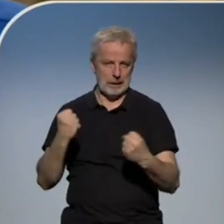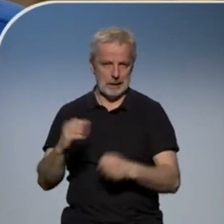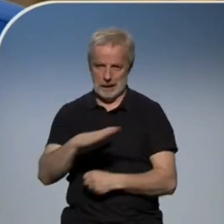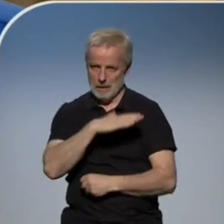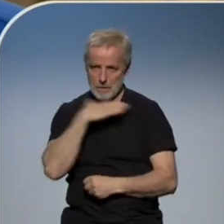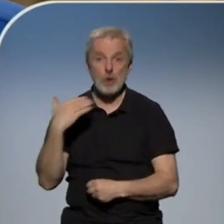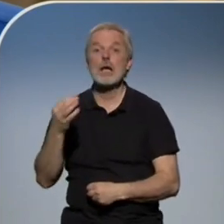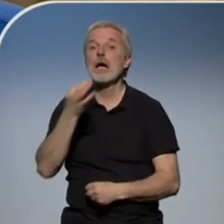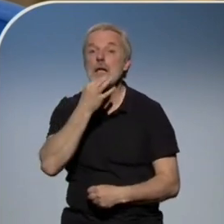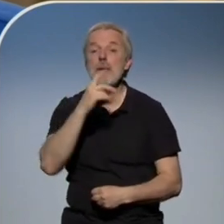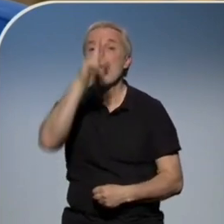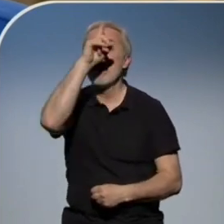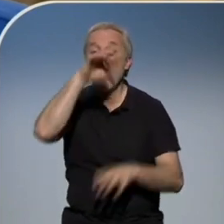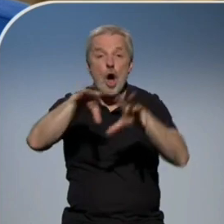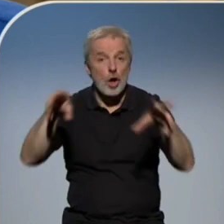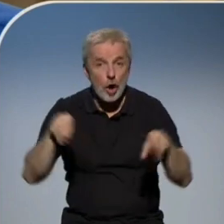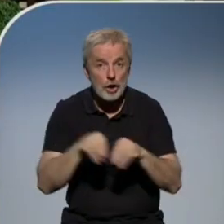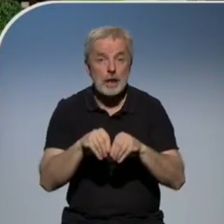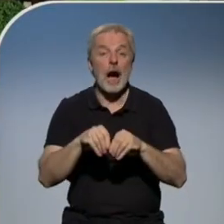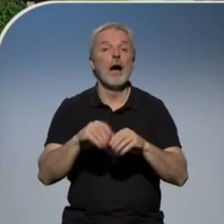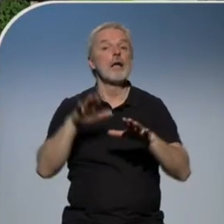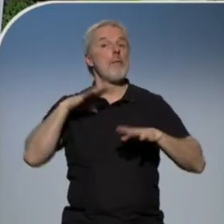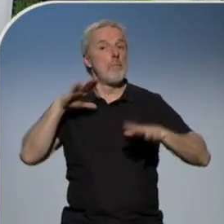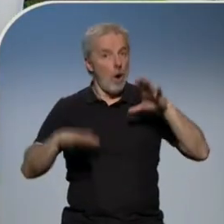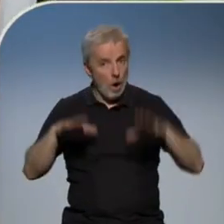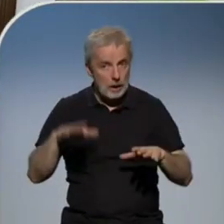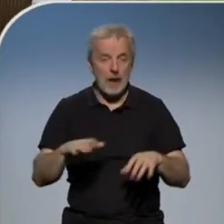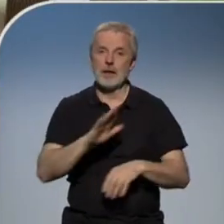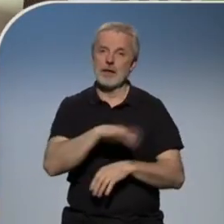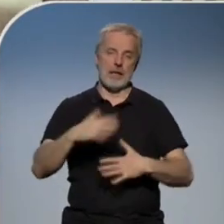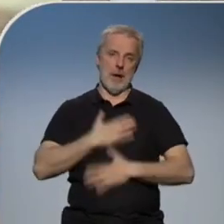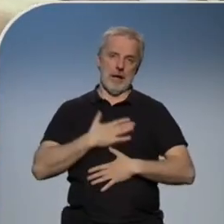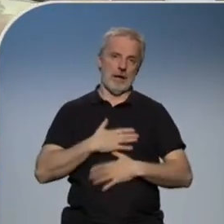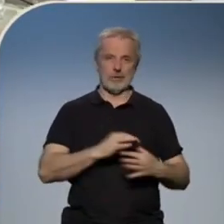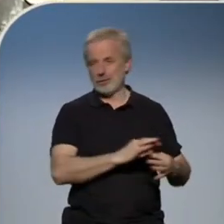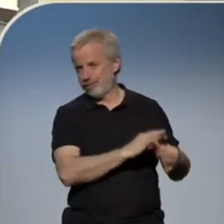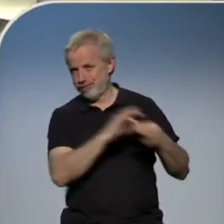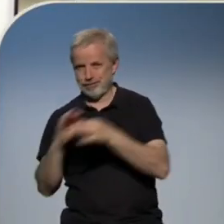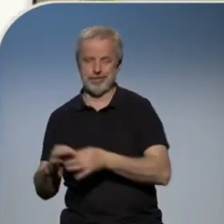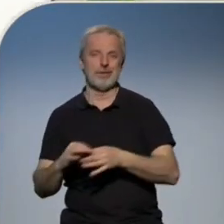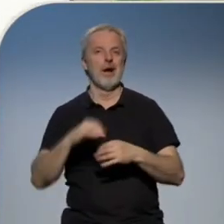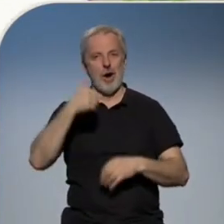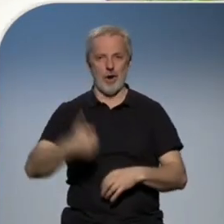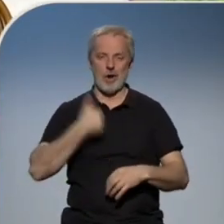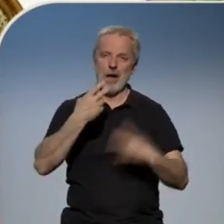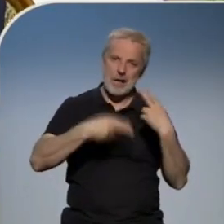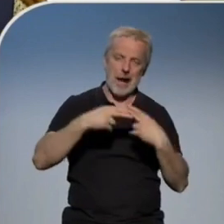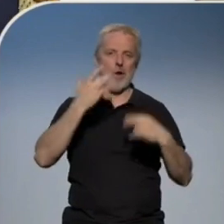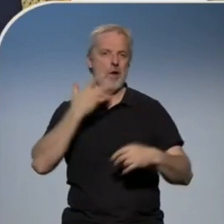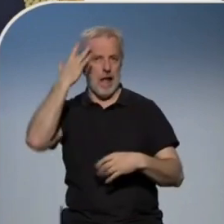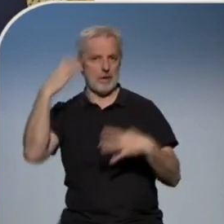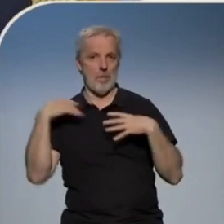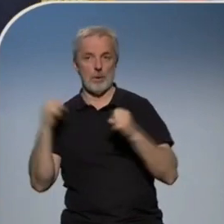rodině pohodu a nadhled, tak ty děti se radují celý rok bez ohledu na jaro, léto, podzim, zima. Tady jsem nakoukla do jednoho